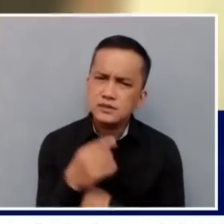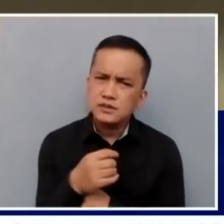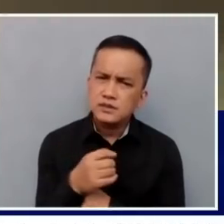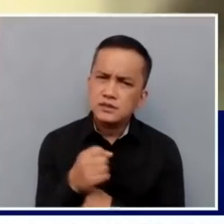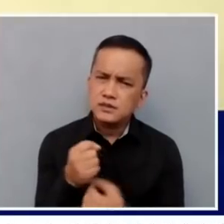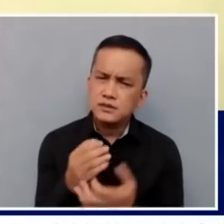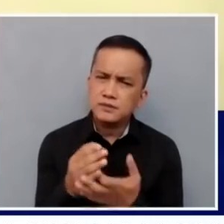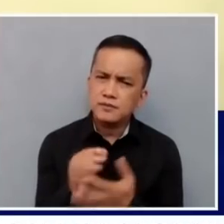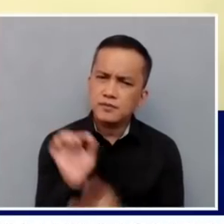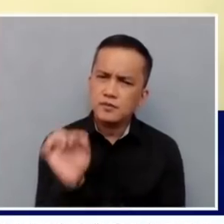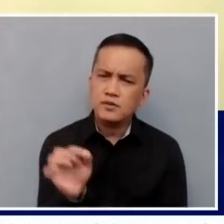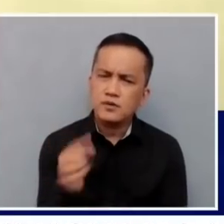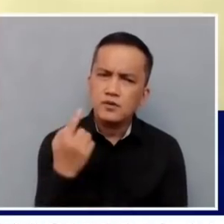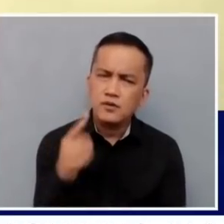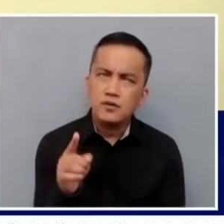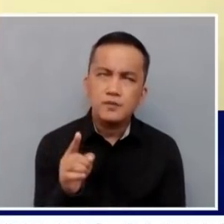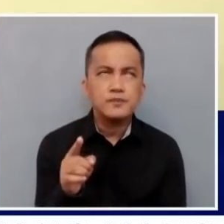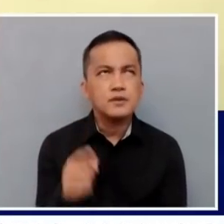for